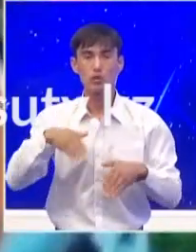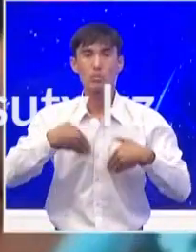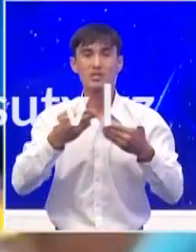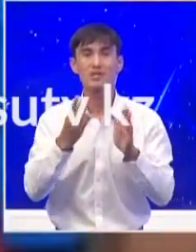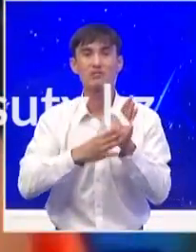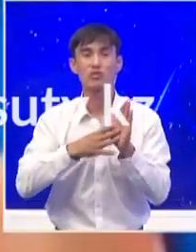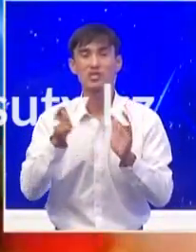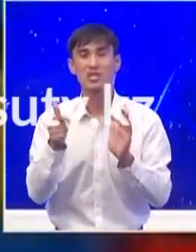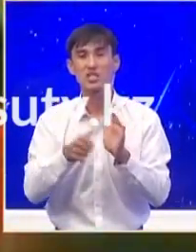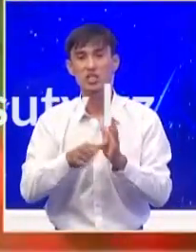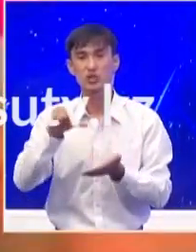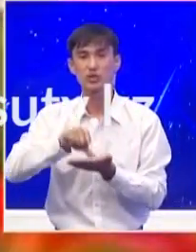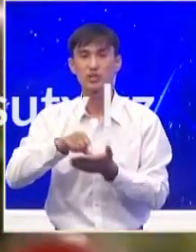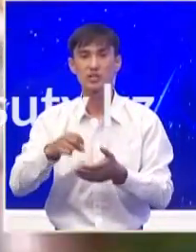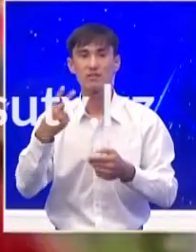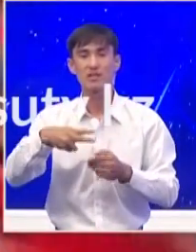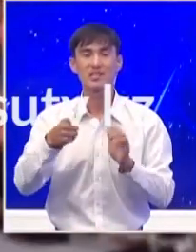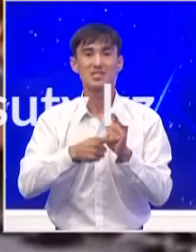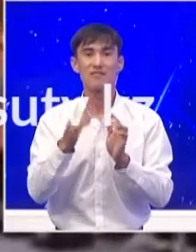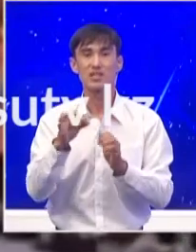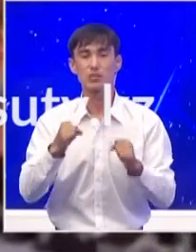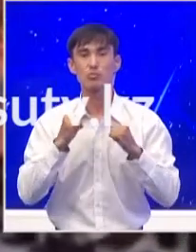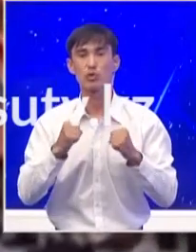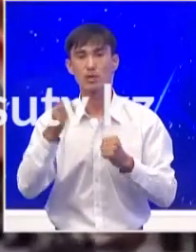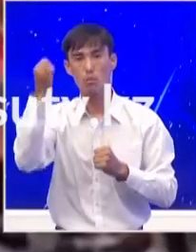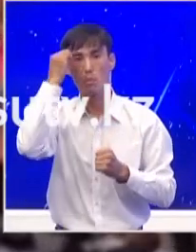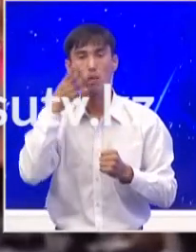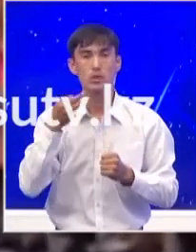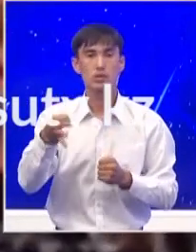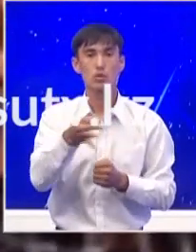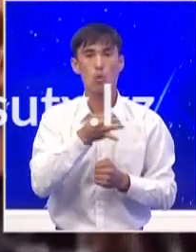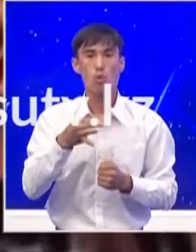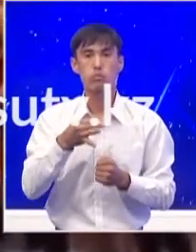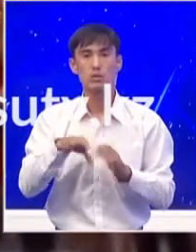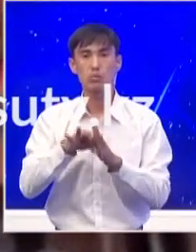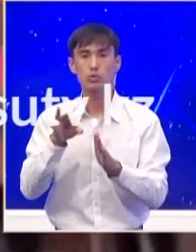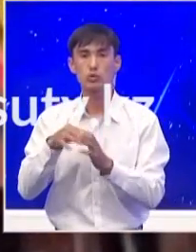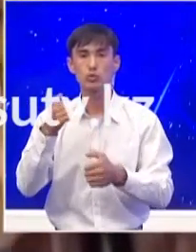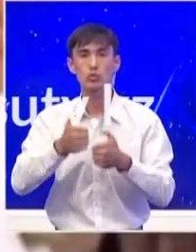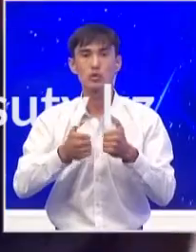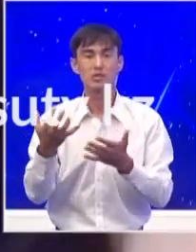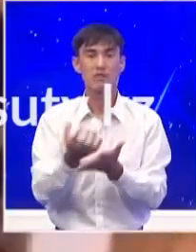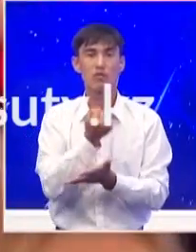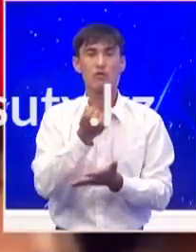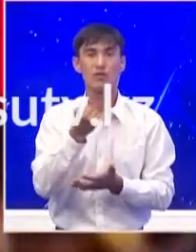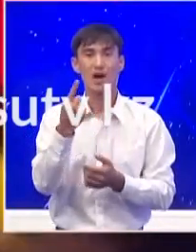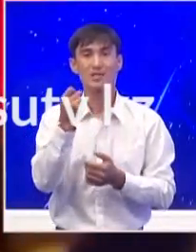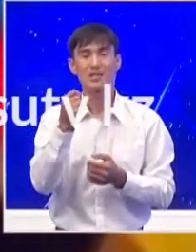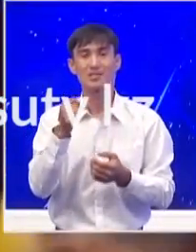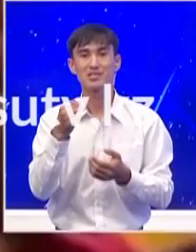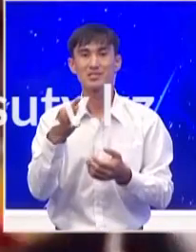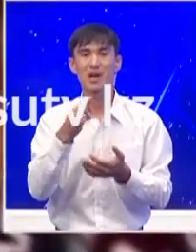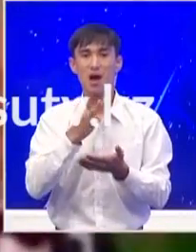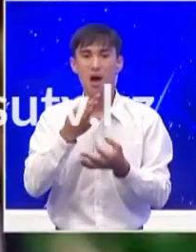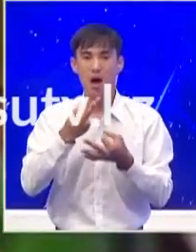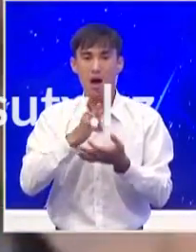спортсменов 27 видов спорта напомним атлетами алматинской области на отборочных турнирах завоёвана 11 олимпийских